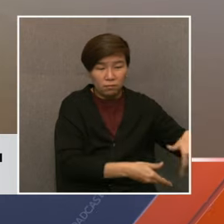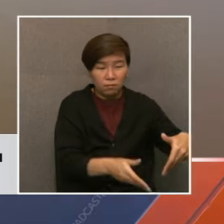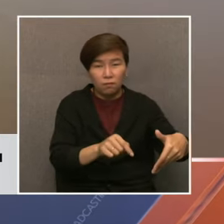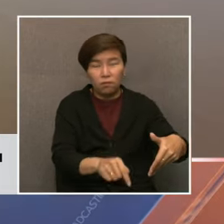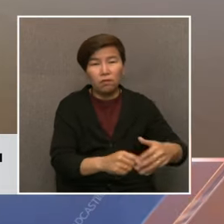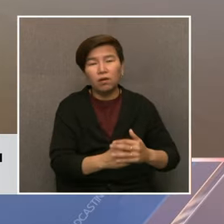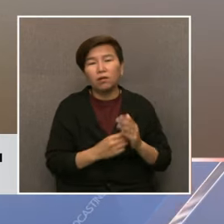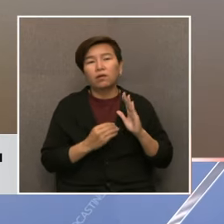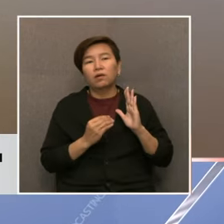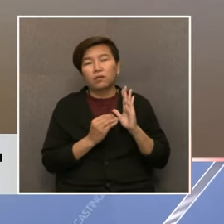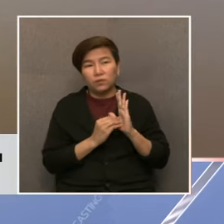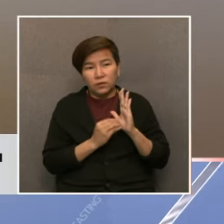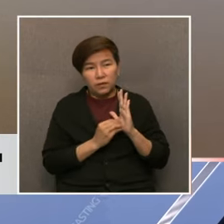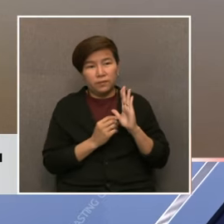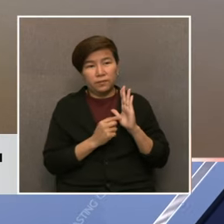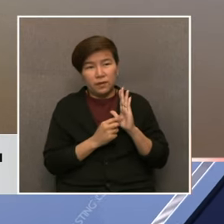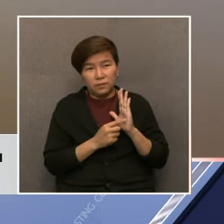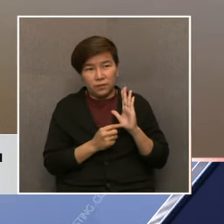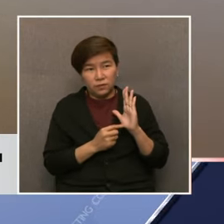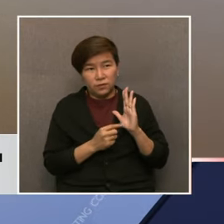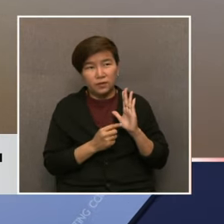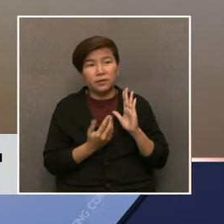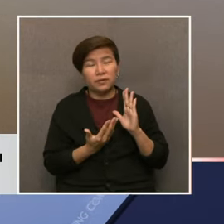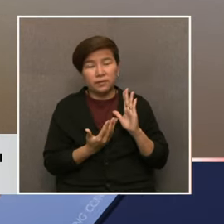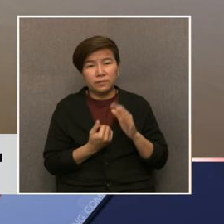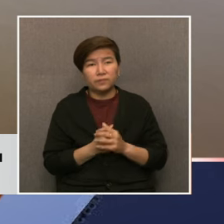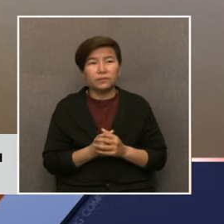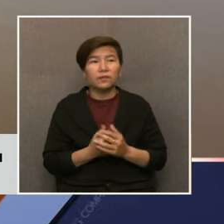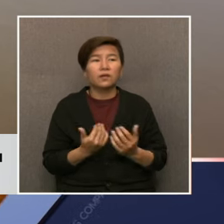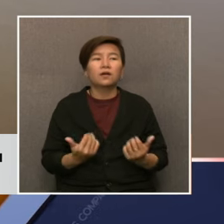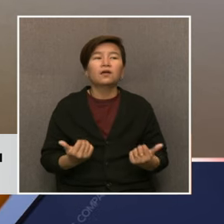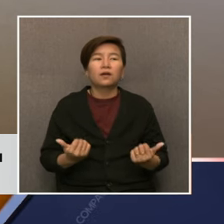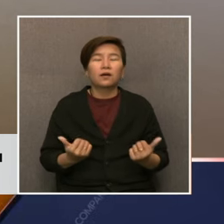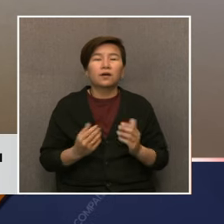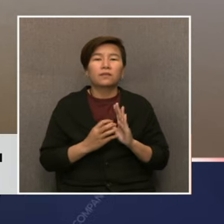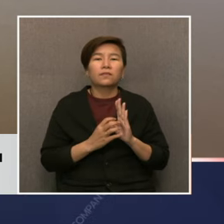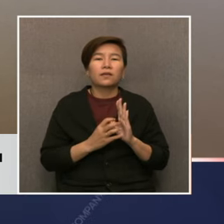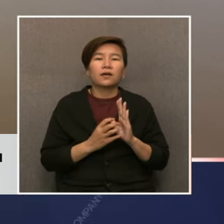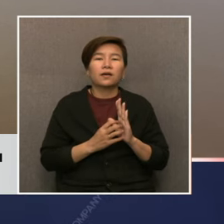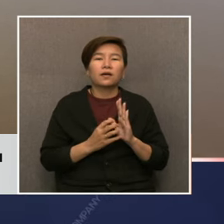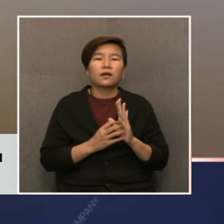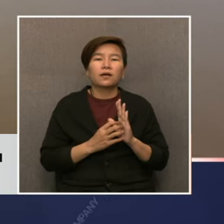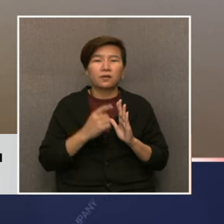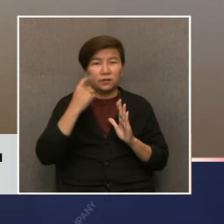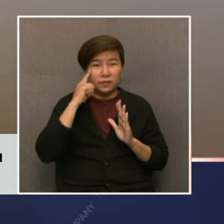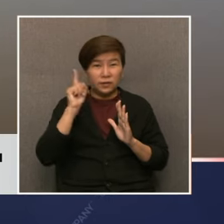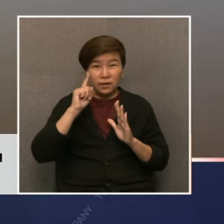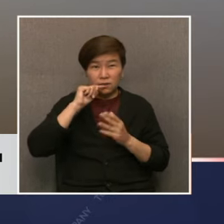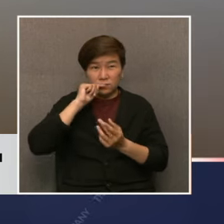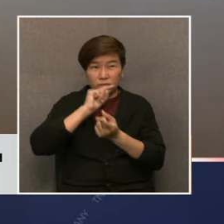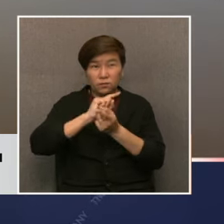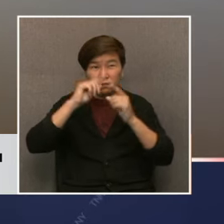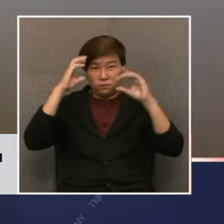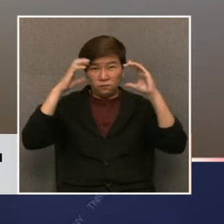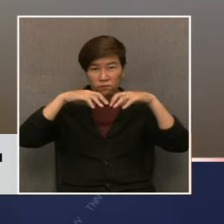รุงเทพมหานครปริมณฑลเนี่ยนะครับในช่วงเวลาดังกล่าวในภาคกลางเองนะครับซึ่งก็เข้าใจว่าน่าจะมีฝนเพิ่มขึ้นนะในกรุ